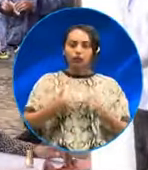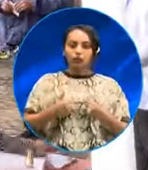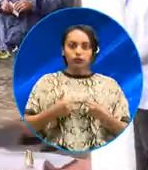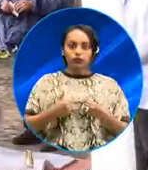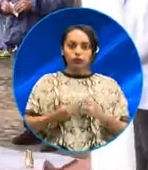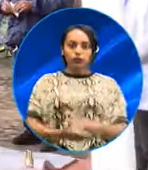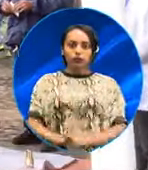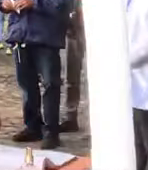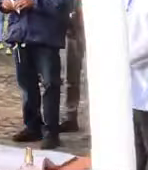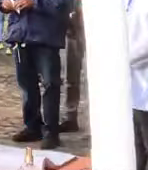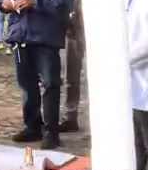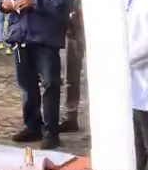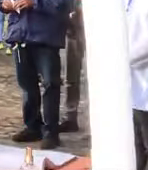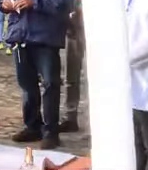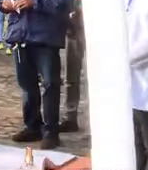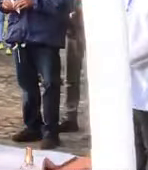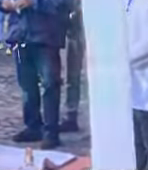ተችሏል።